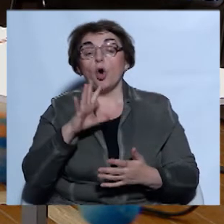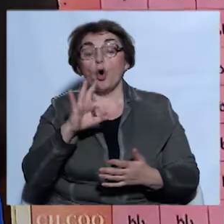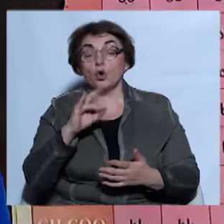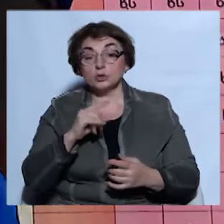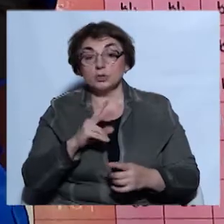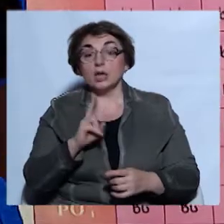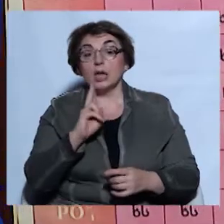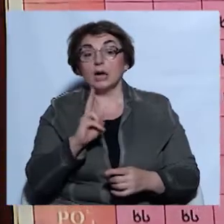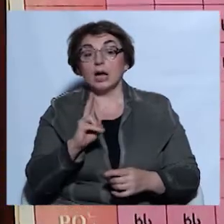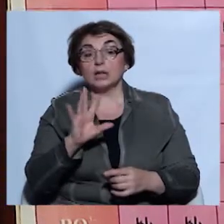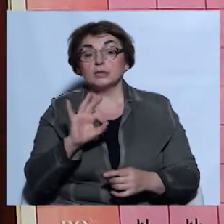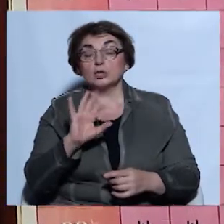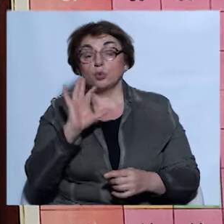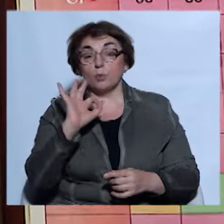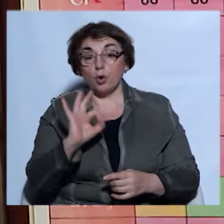კალციუმ O